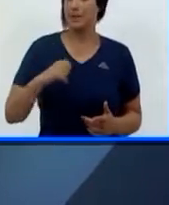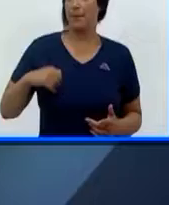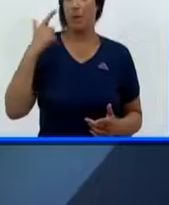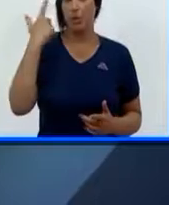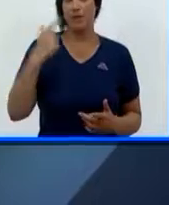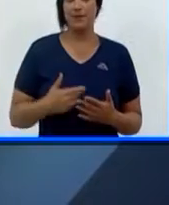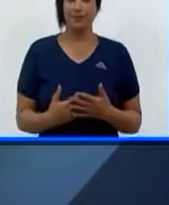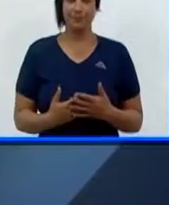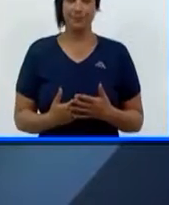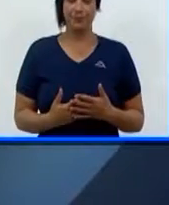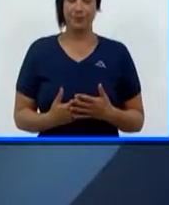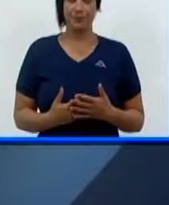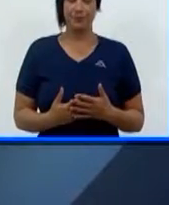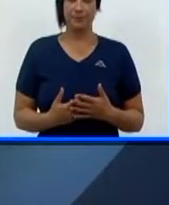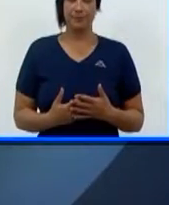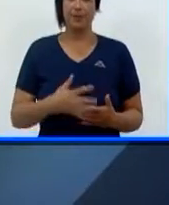i samoubojstvo.